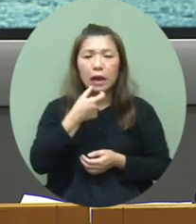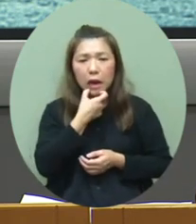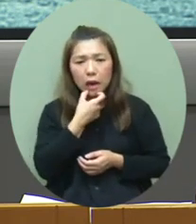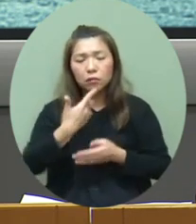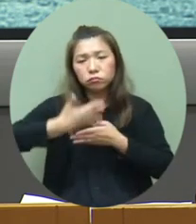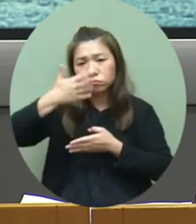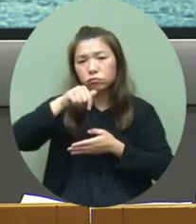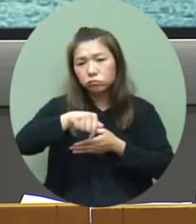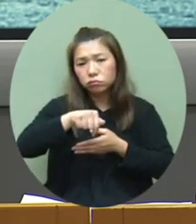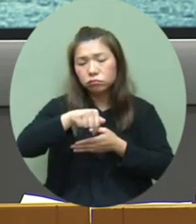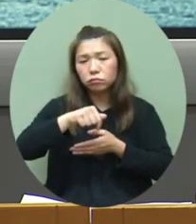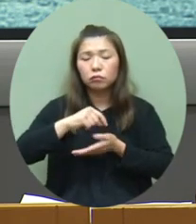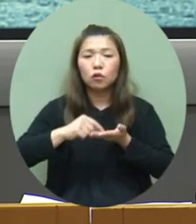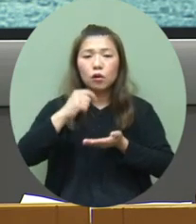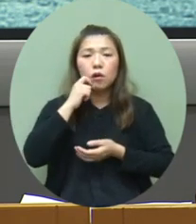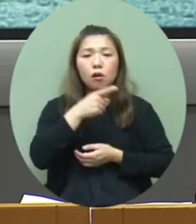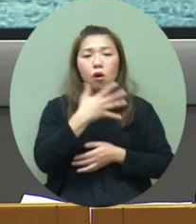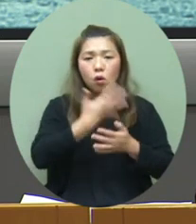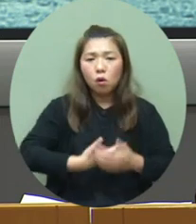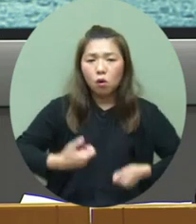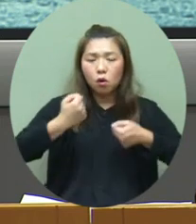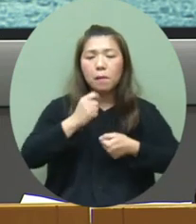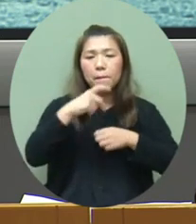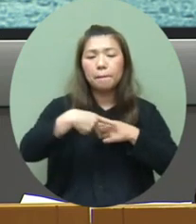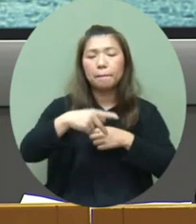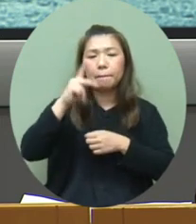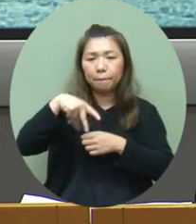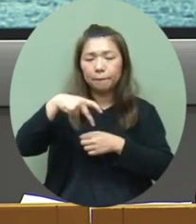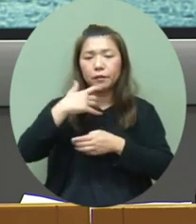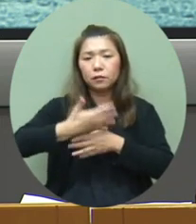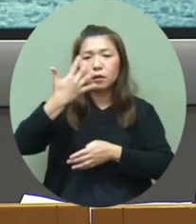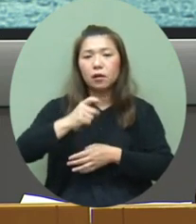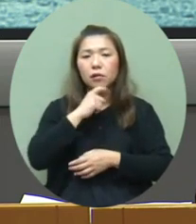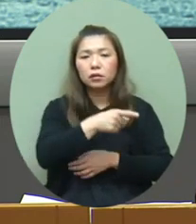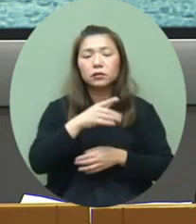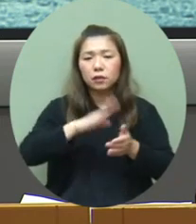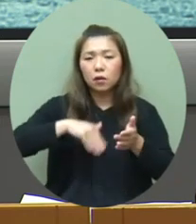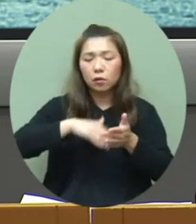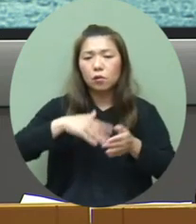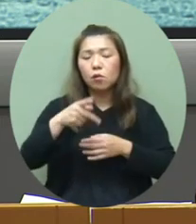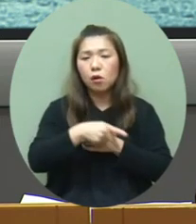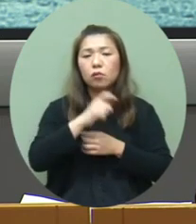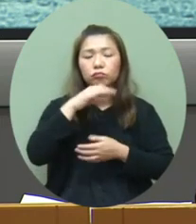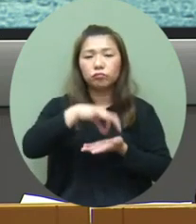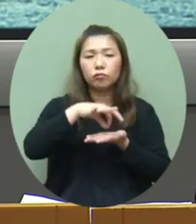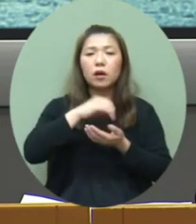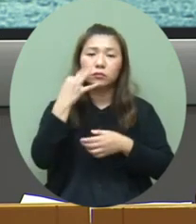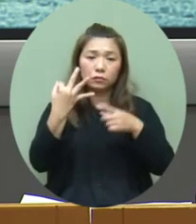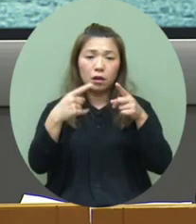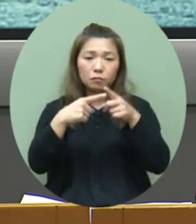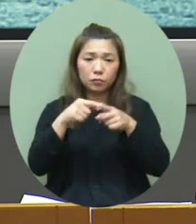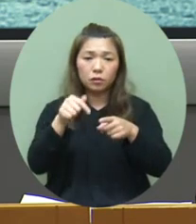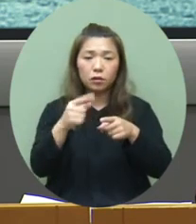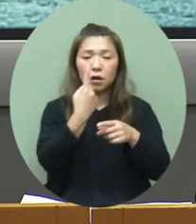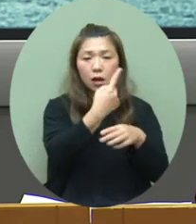苑啦，康怡花園 P 座啦，同埋筲箕灣嘅海豐中心一位人士同埋佢三位屋企人都